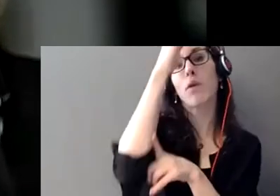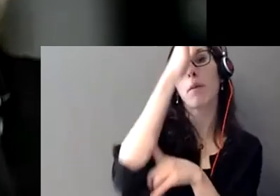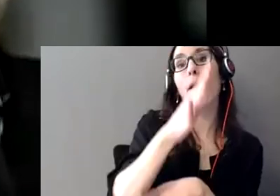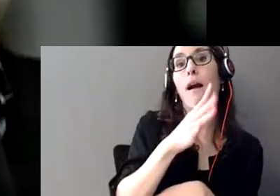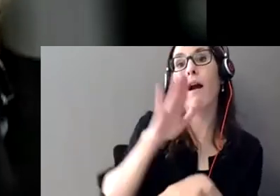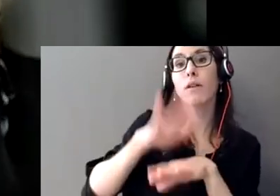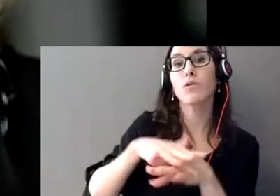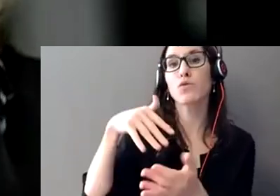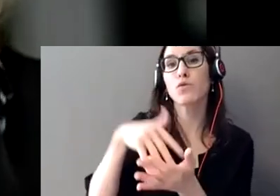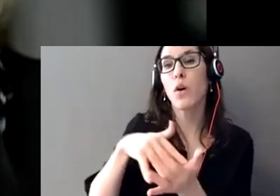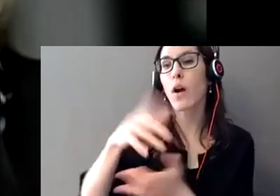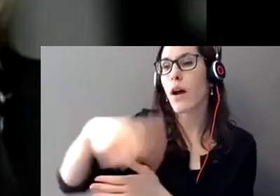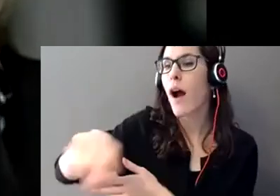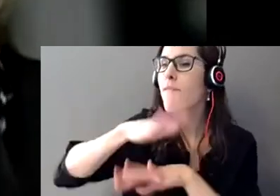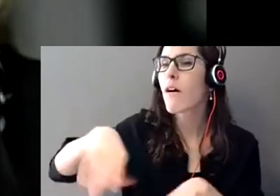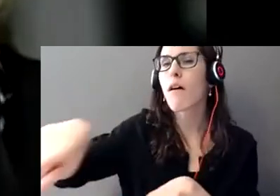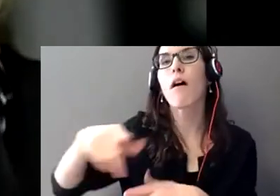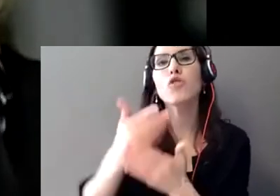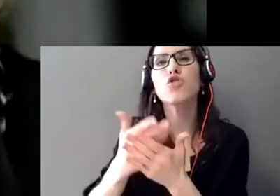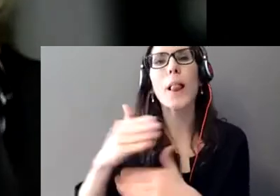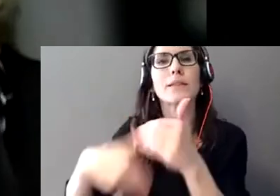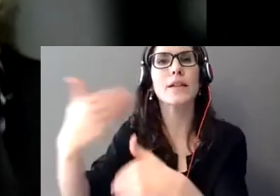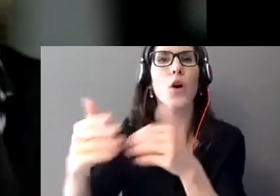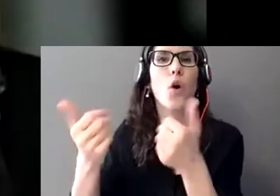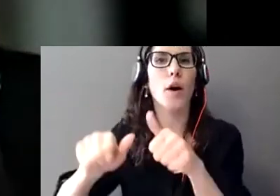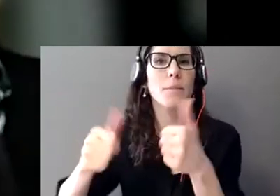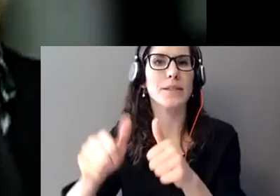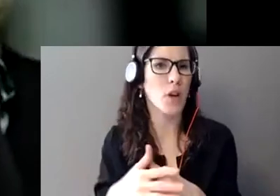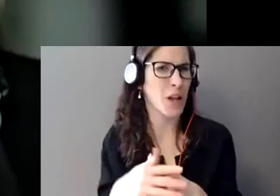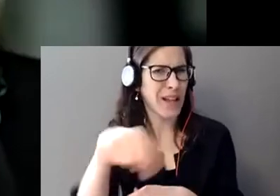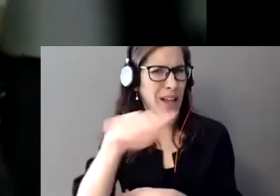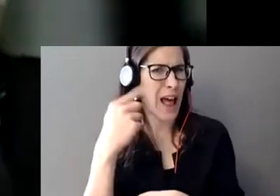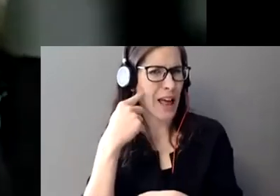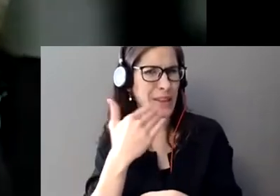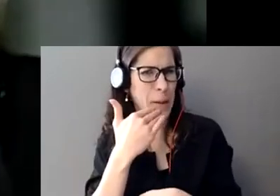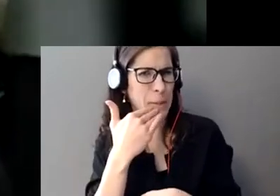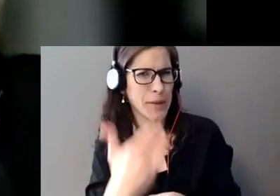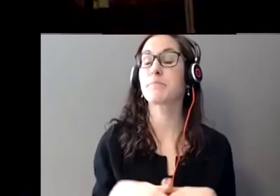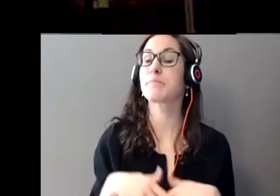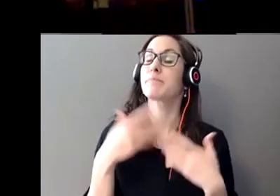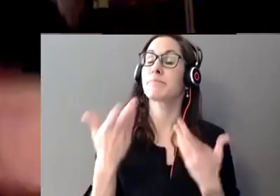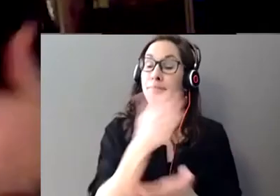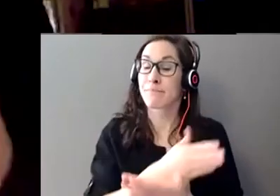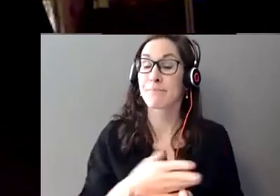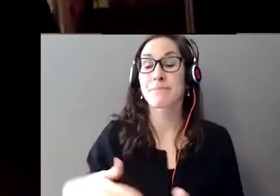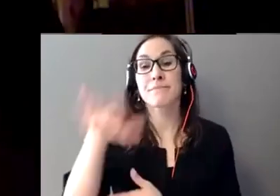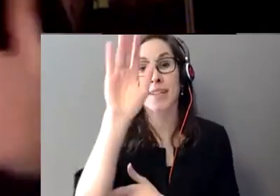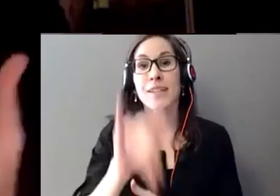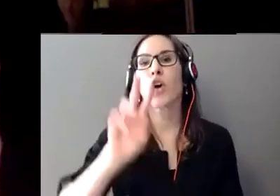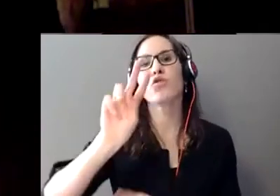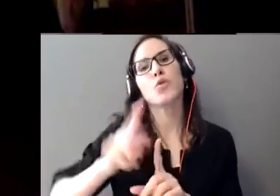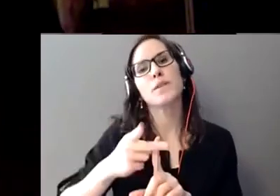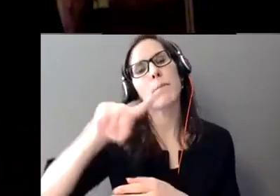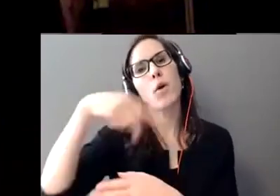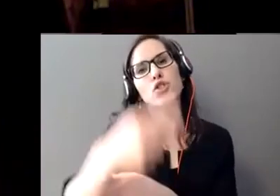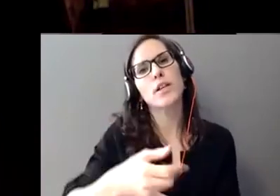vous m'entendez bien toujours ? m'assure que, parce que je vois que Céline, vous tendez vos reilles. Voilà, deuxième projet qui est plutôt